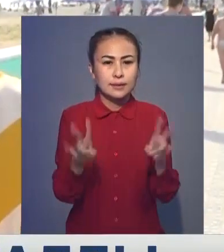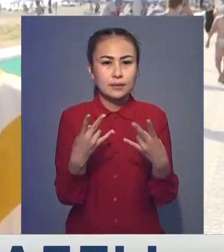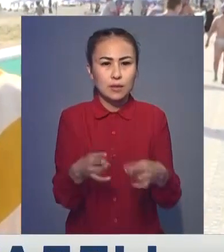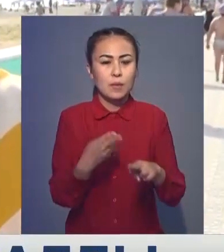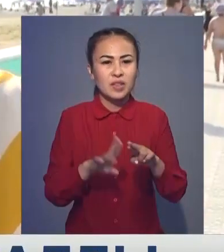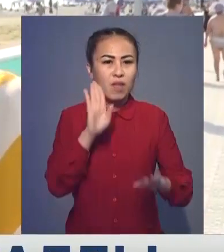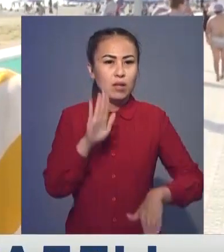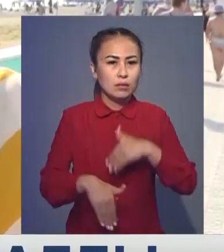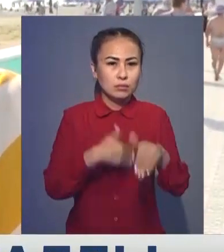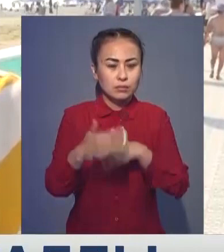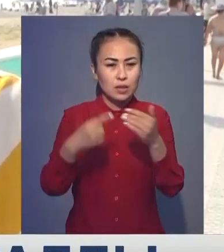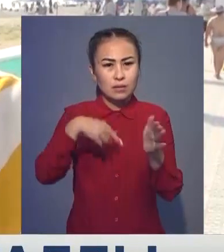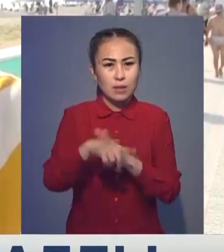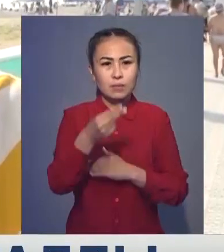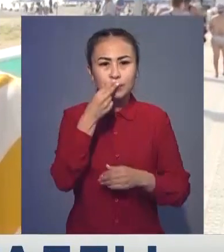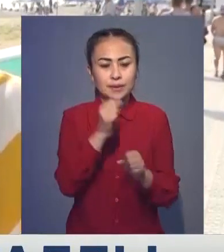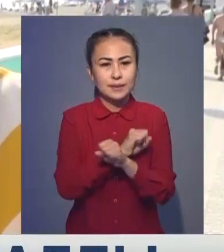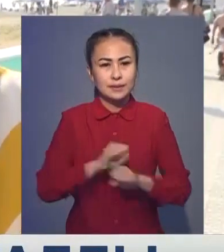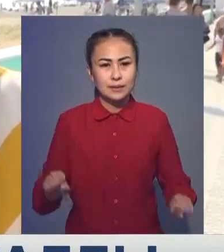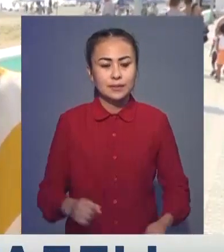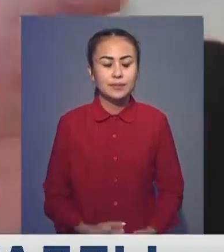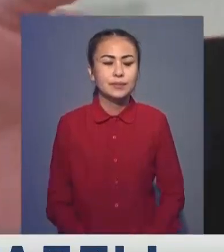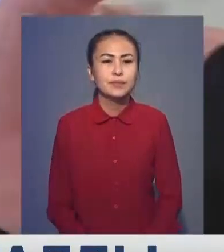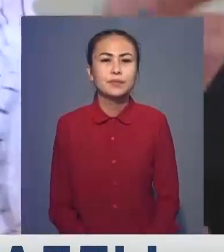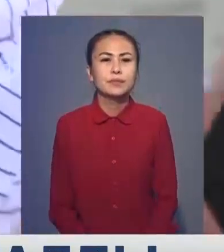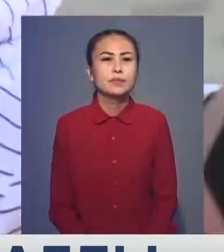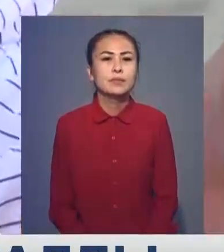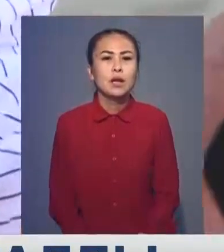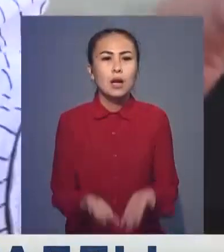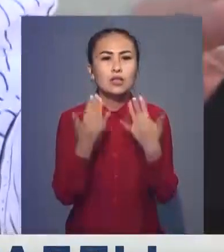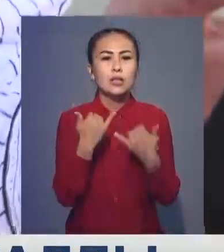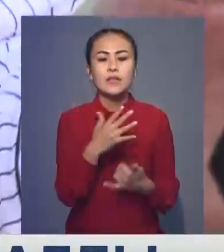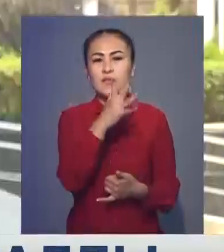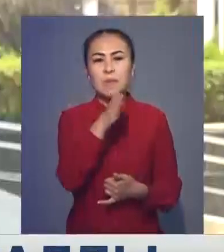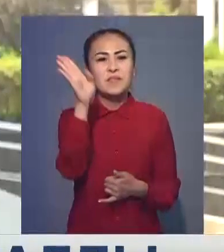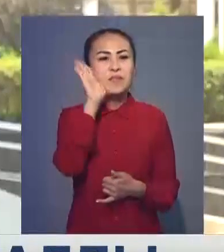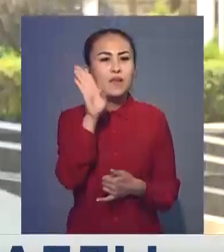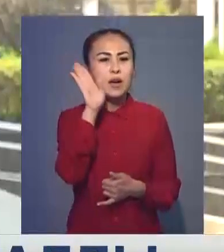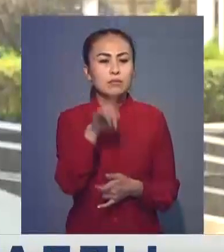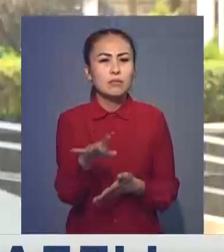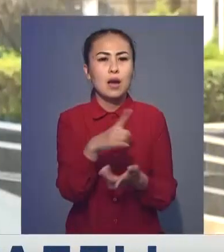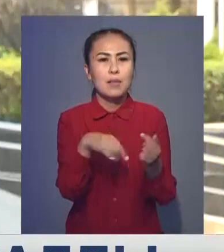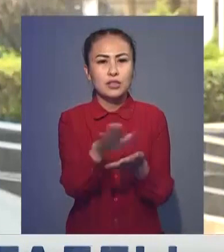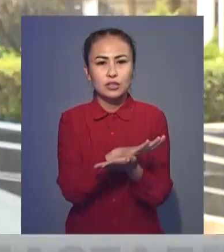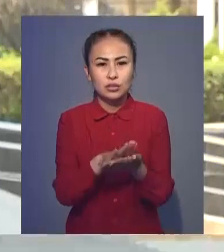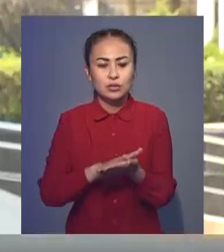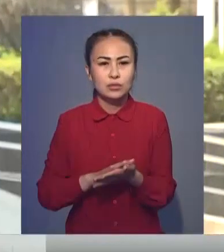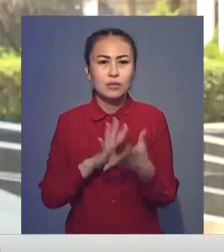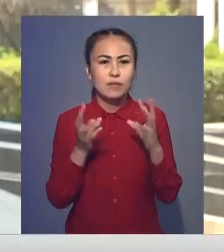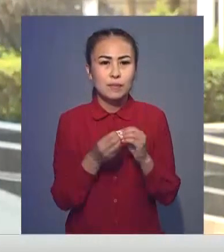Суға түсушілерге құмыстынде тамақ жемеуге кеңес береміз. Қазіргі таңда сол қайырды қопсылу жұмыстары жүріп жатыр.